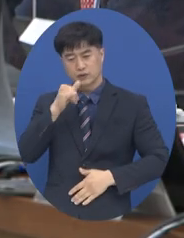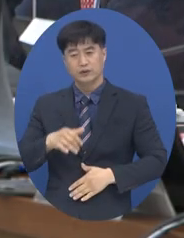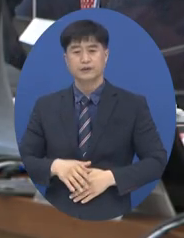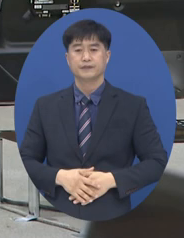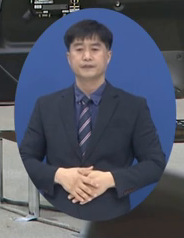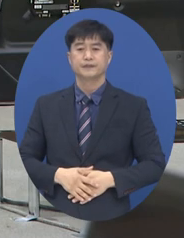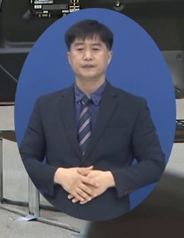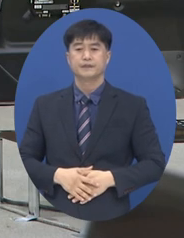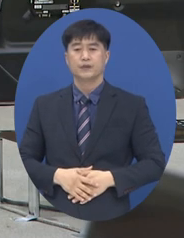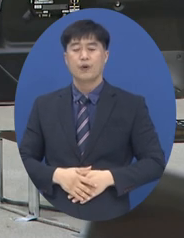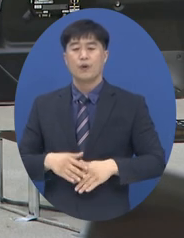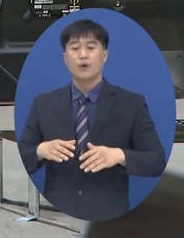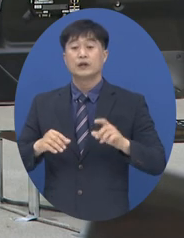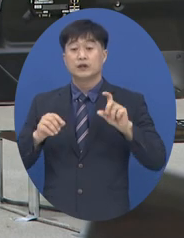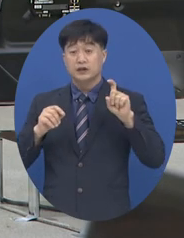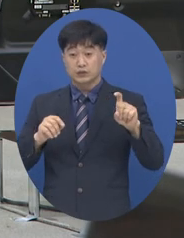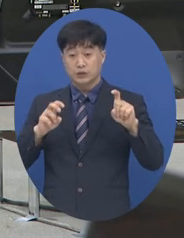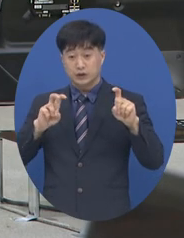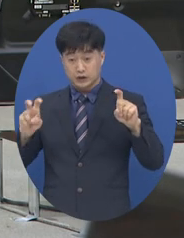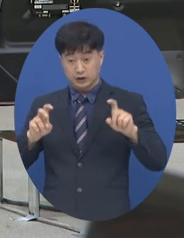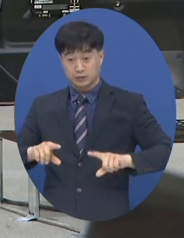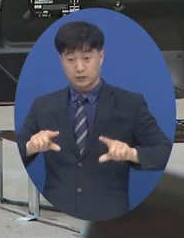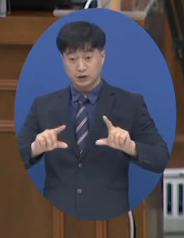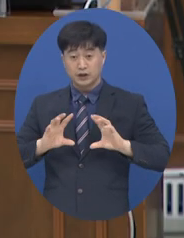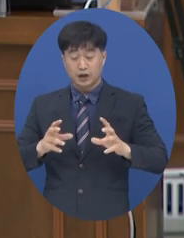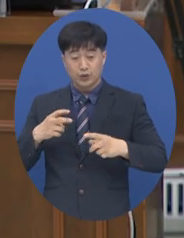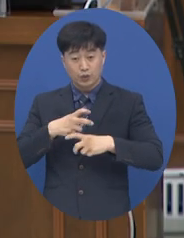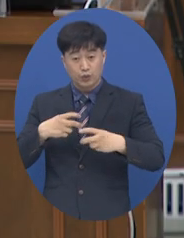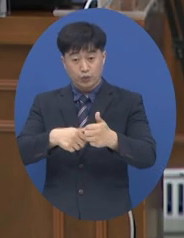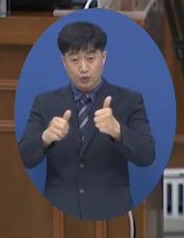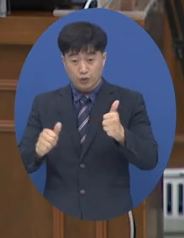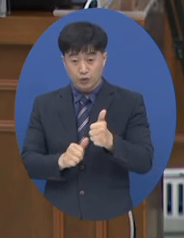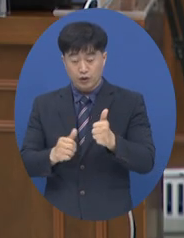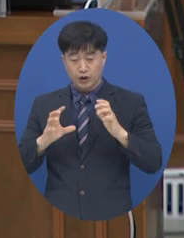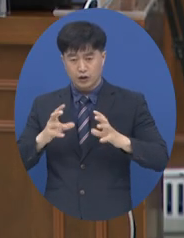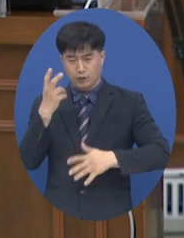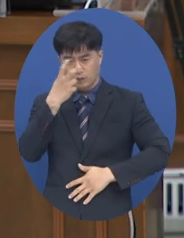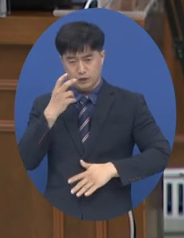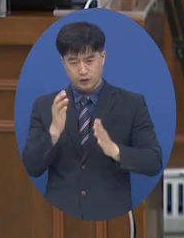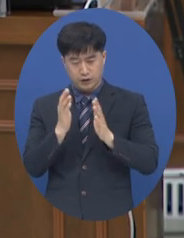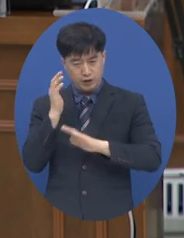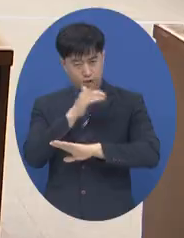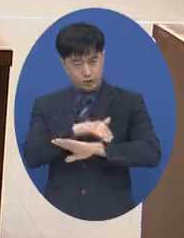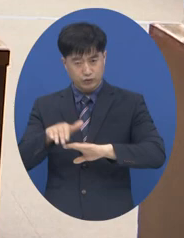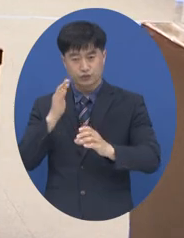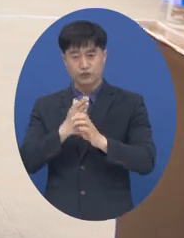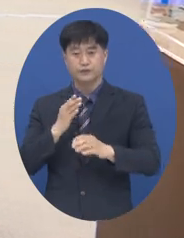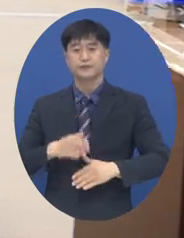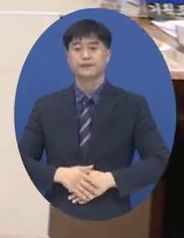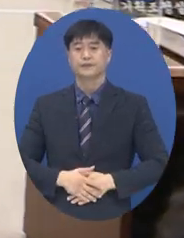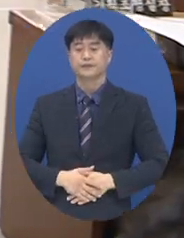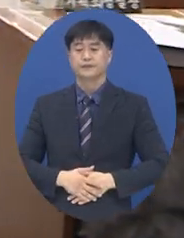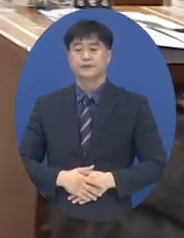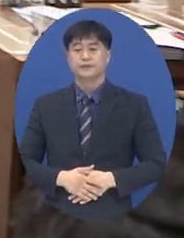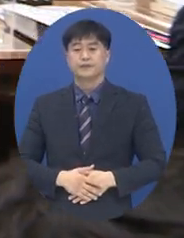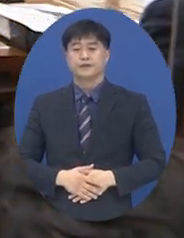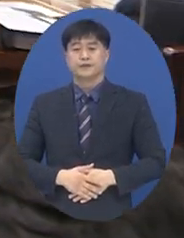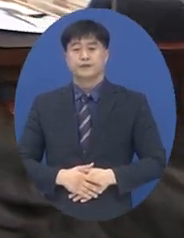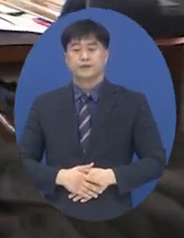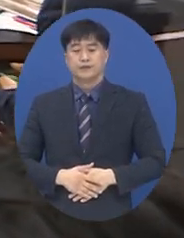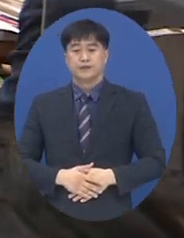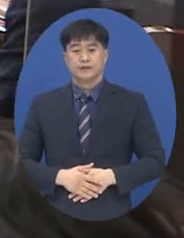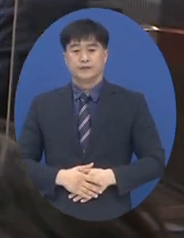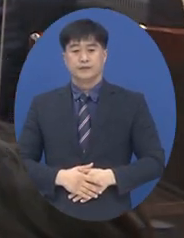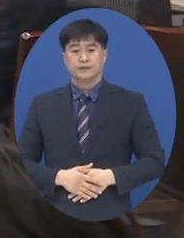됐습니다 오늘 10월 20일은 국토교통위원회 국감이 예정되어 있습니다 경기 gtv 취지입니다